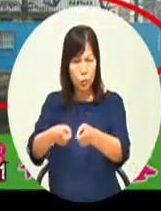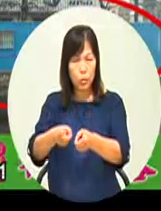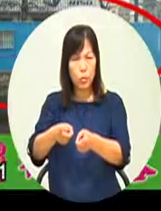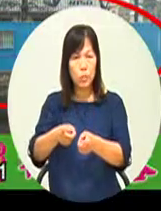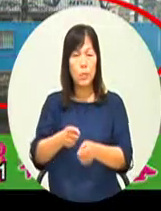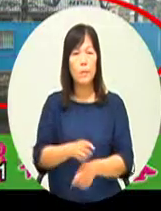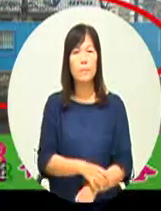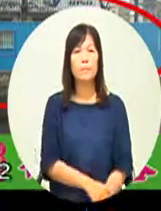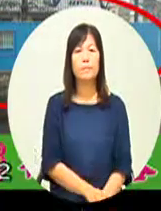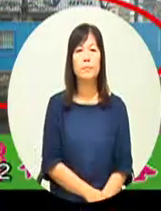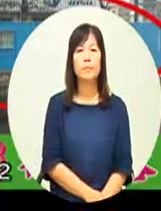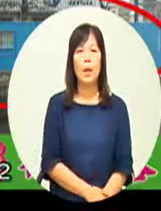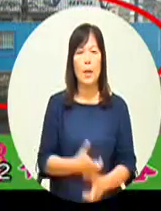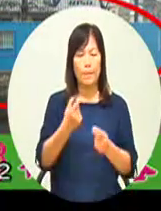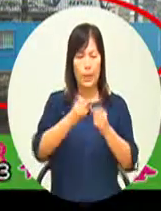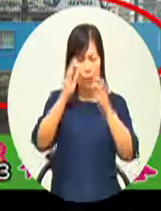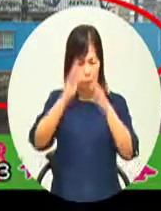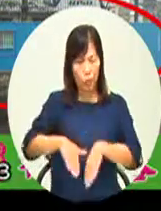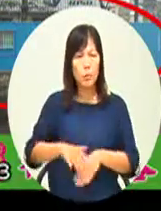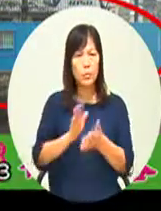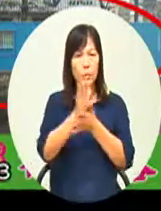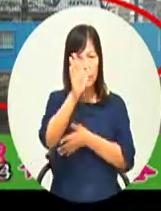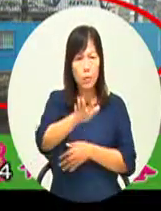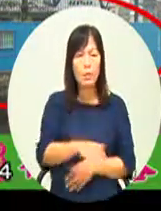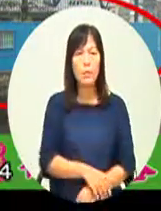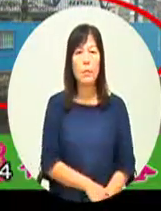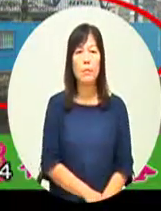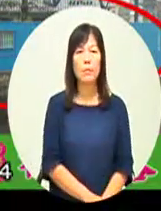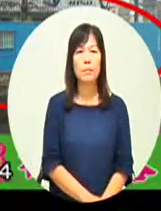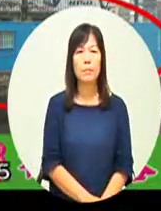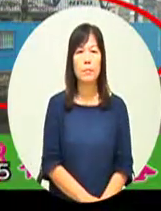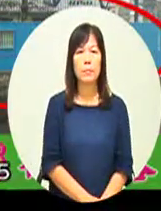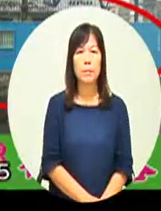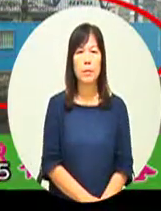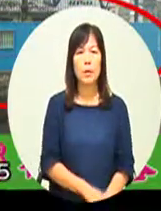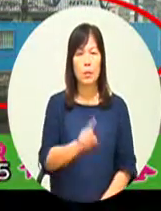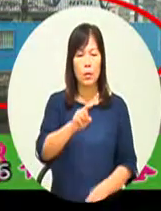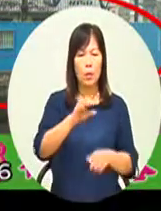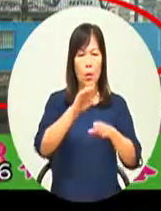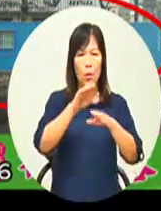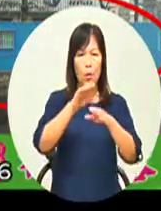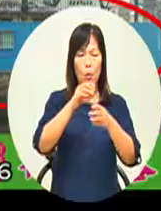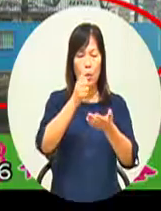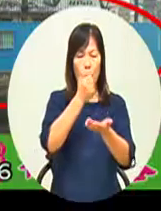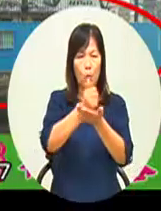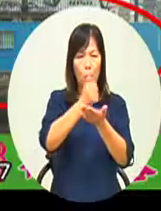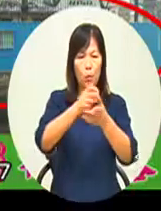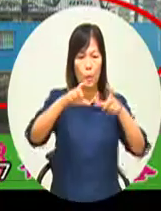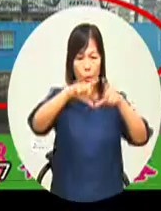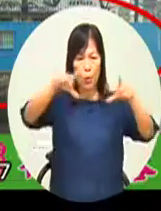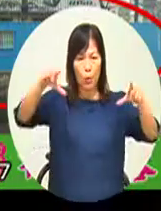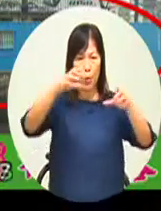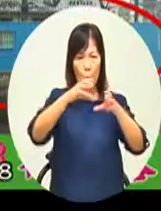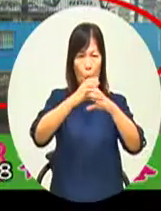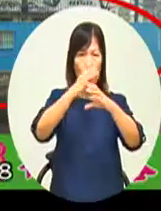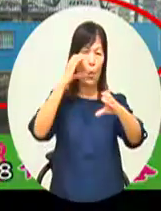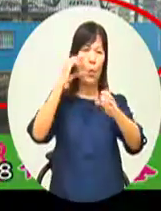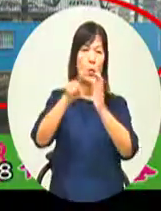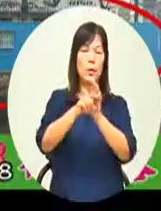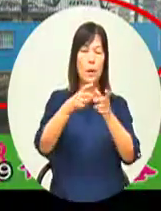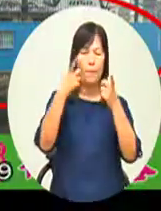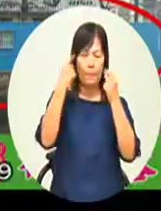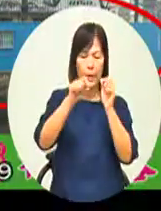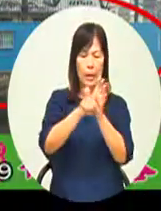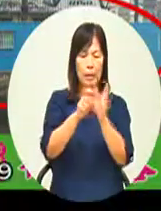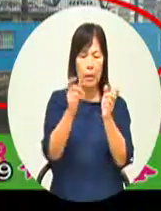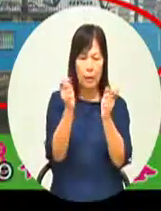一被改，哈，一被拆除之后，它有一个货柜，它必须要去做一个临时的办公